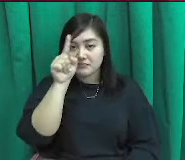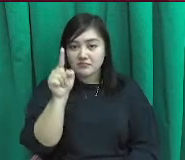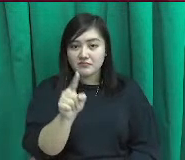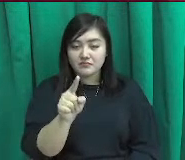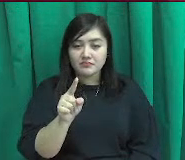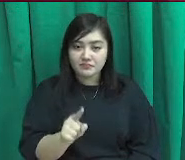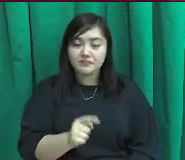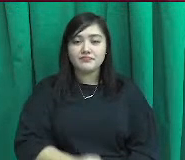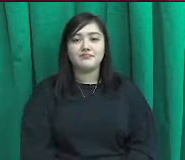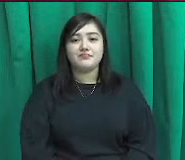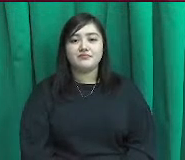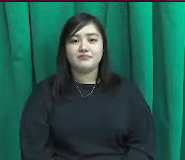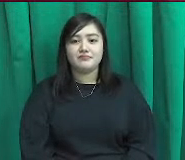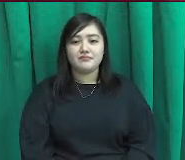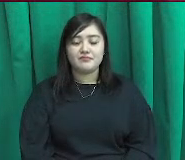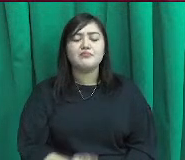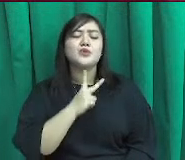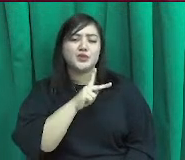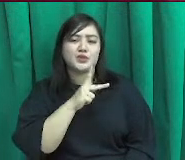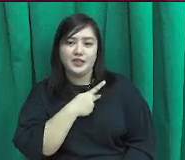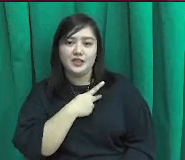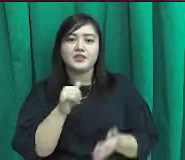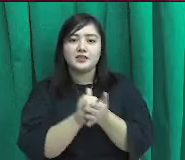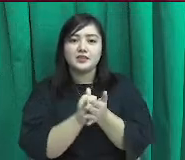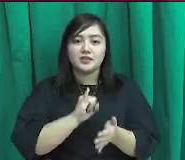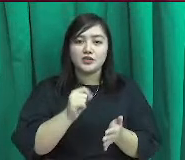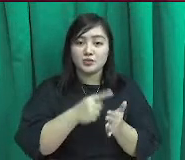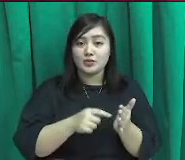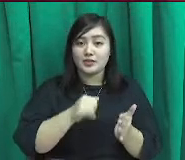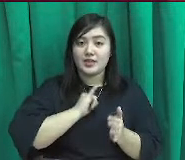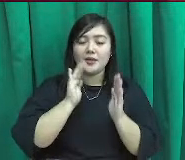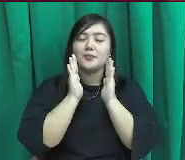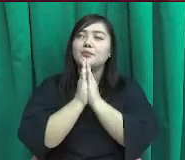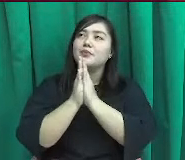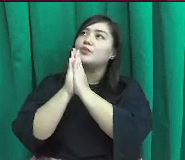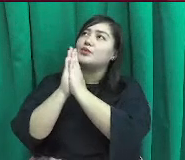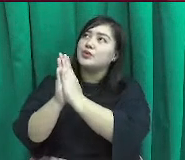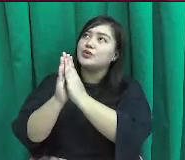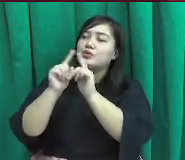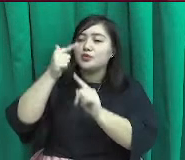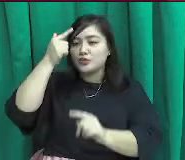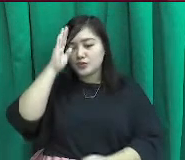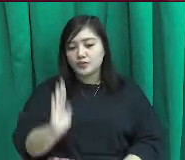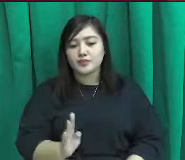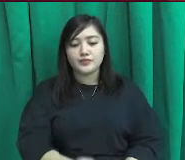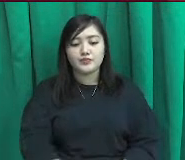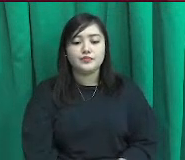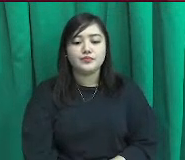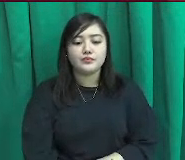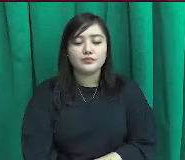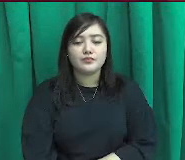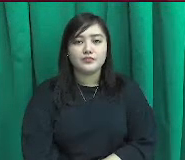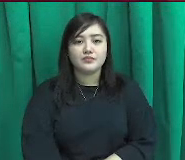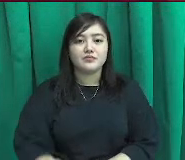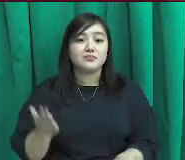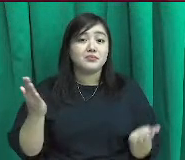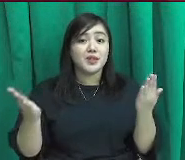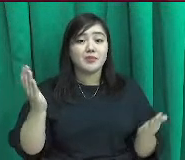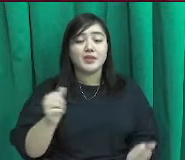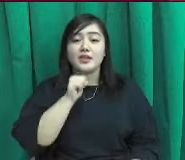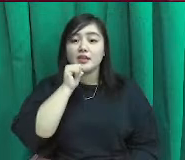ipinapanalangin. Personally, amen. Ako yeah. Sinasabi ko ito kasi baka sa mga viewers natin, hindi lang ako may problema nito.